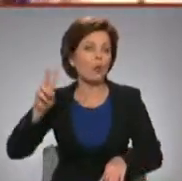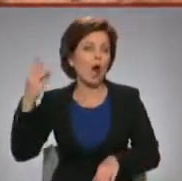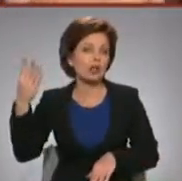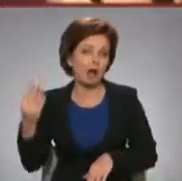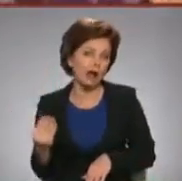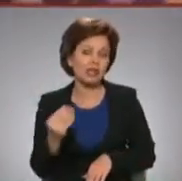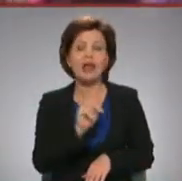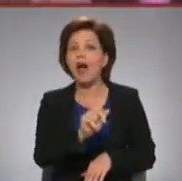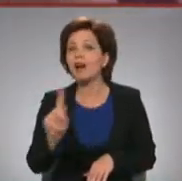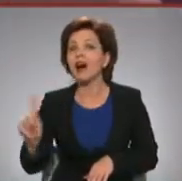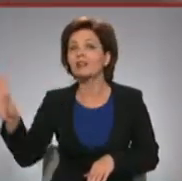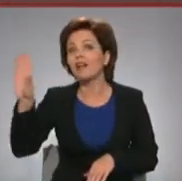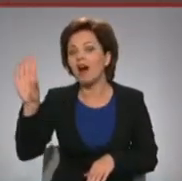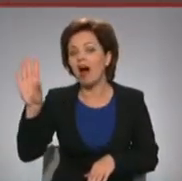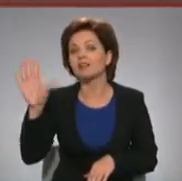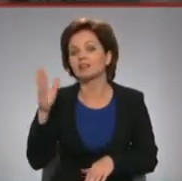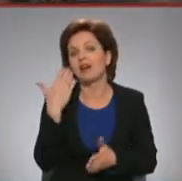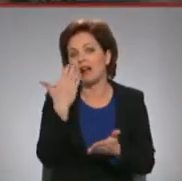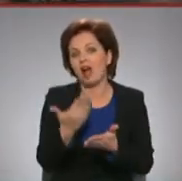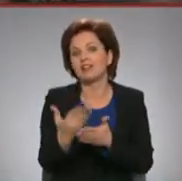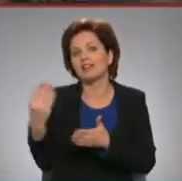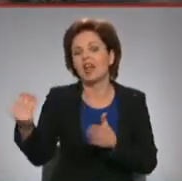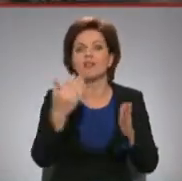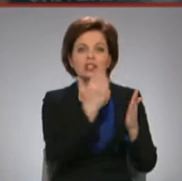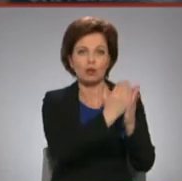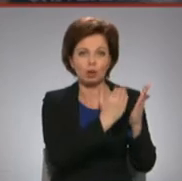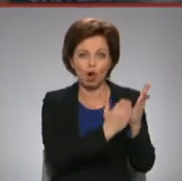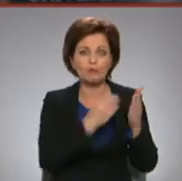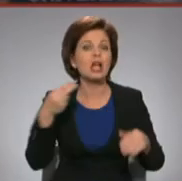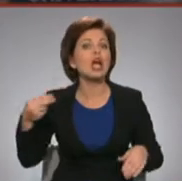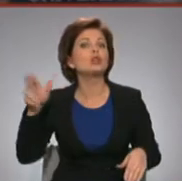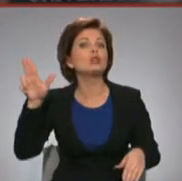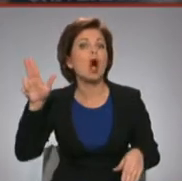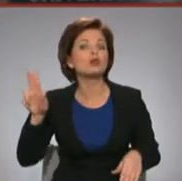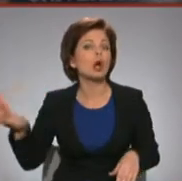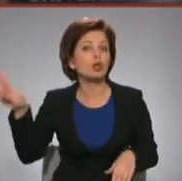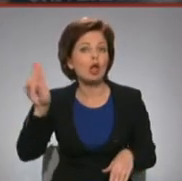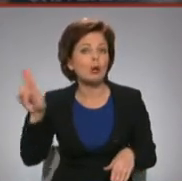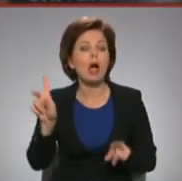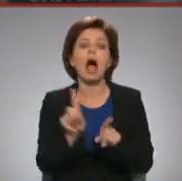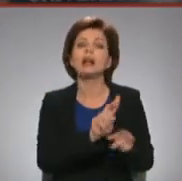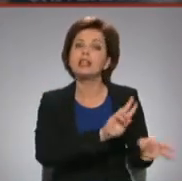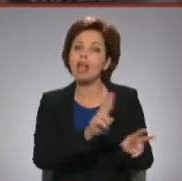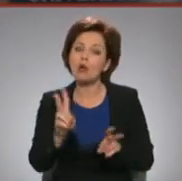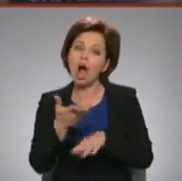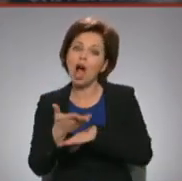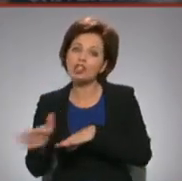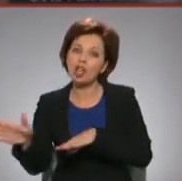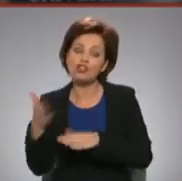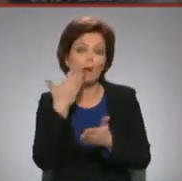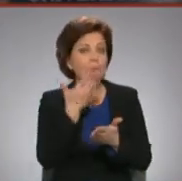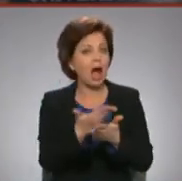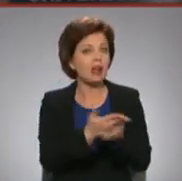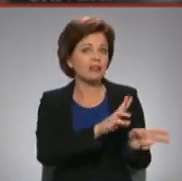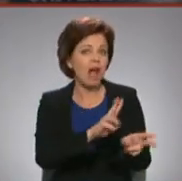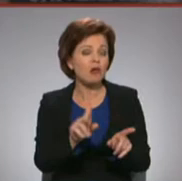katra valsts rādīs, protams, savas programmas. Tas ir 28. Jūnijā, gan dejotāji atsevišķi rādīs savas programmas,